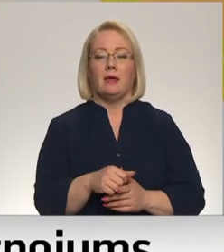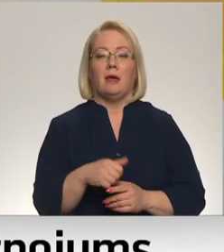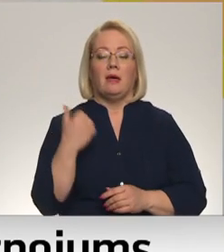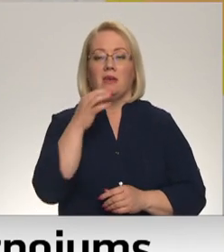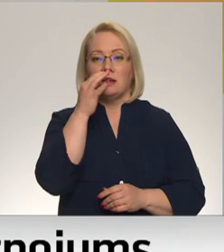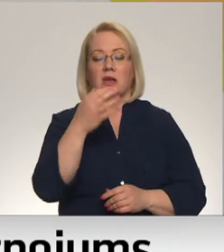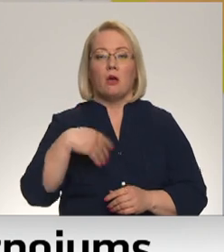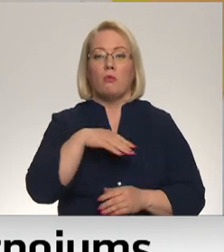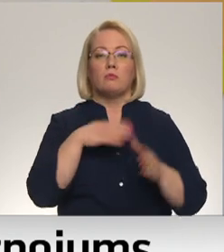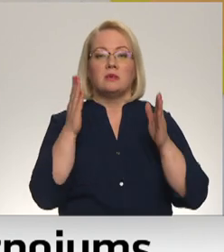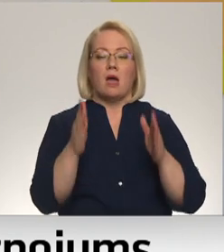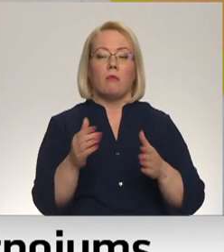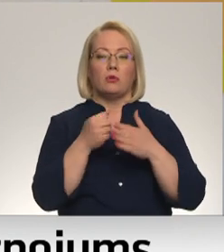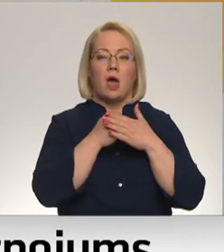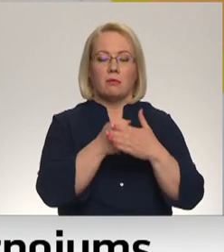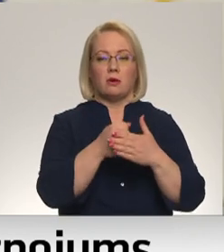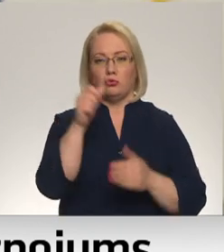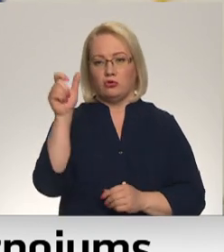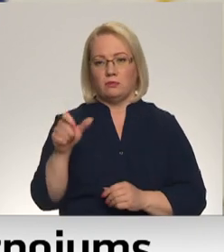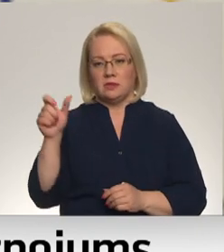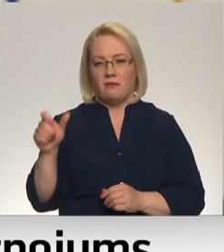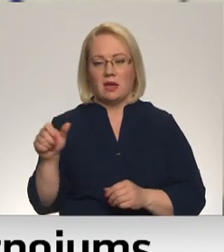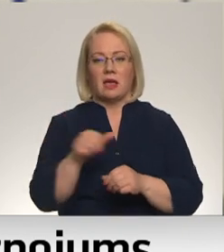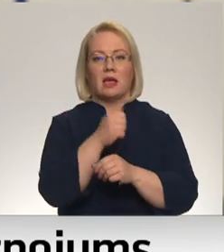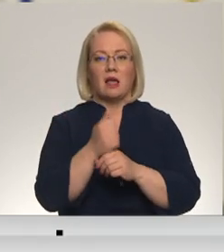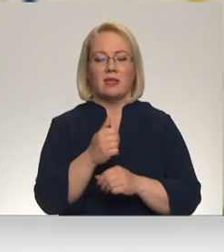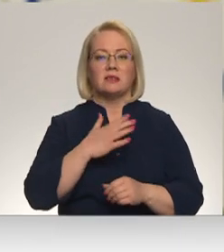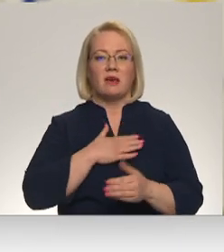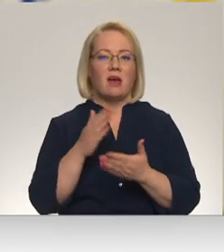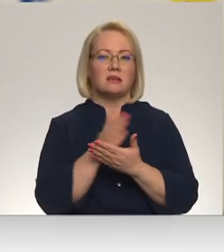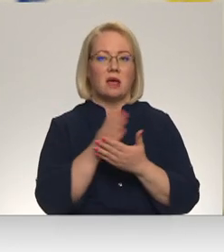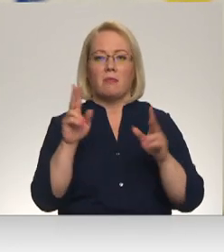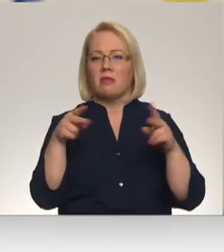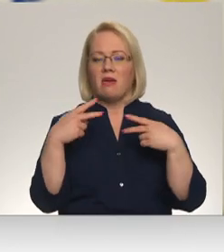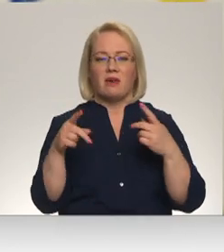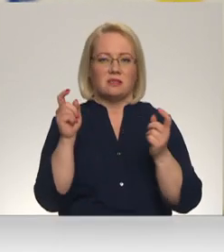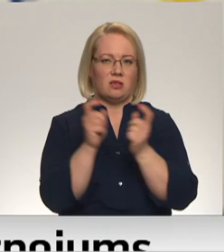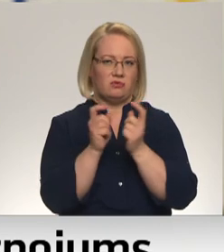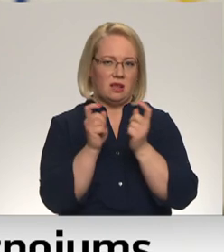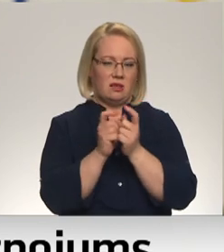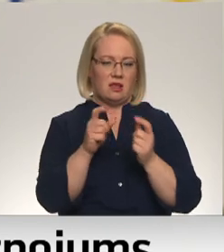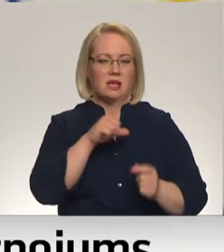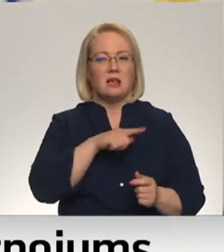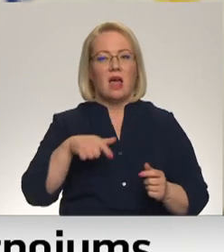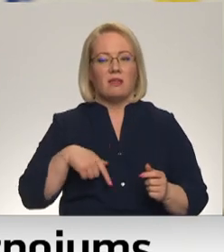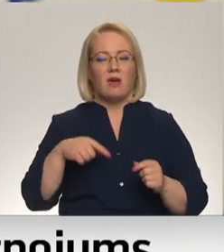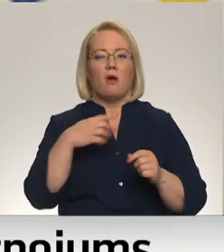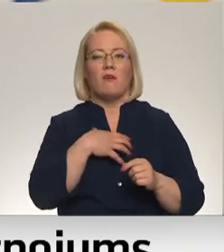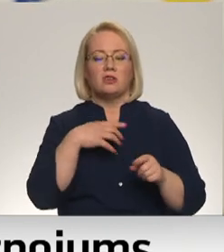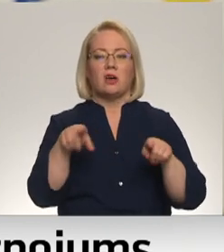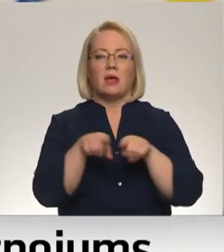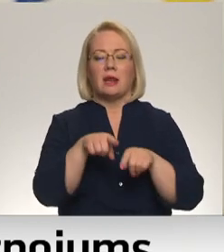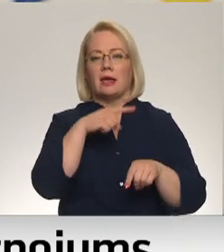tādiem atbalstošiem cilvēkiem. Galvenais savā starpā nevajadzētu ķildoties Latvijā. Un vajadzētu arī